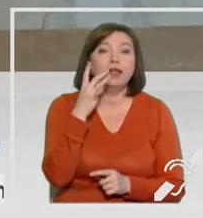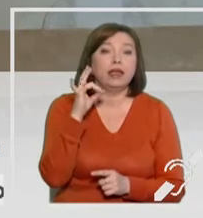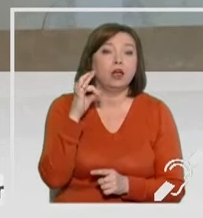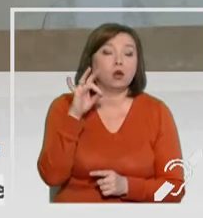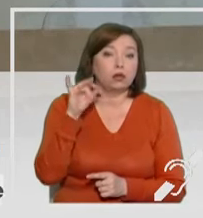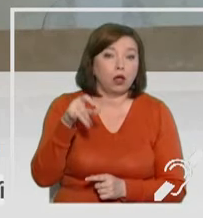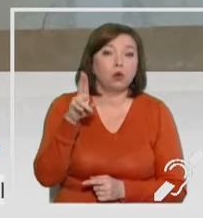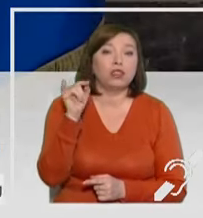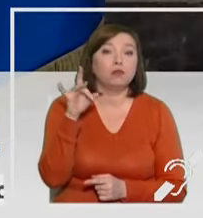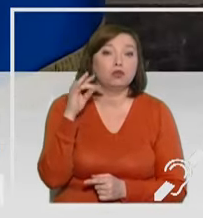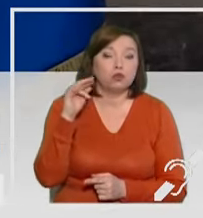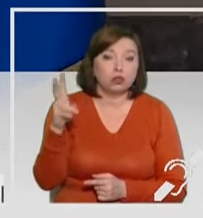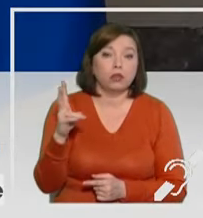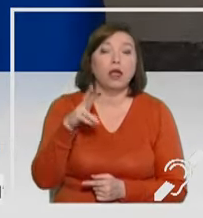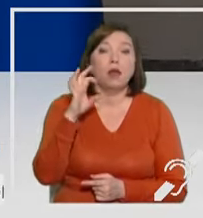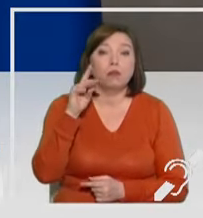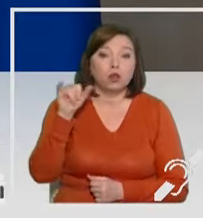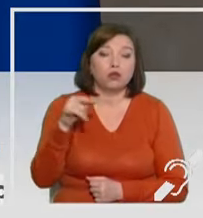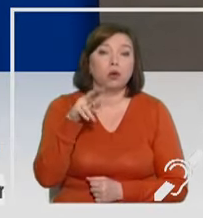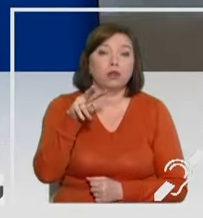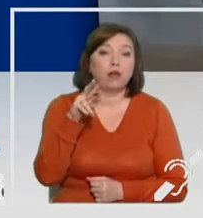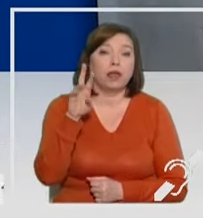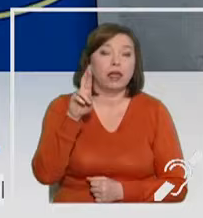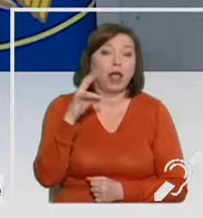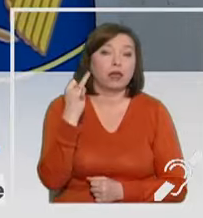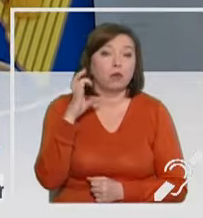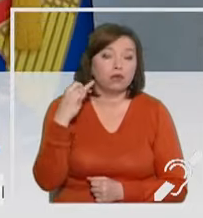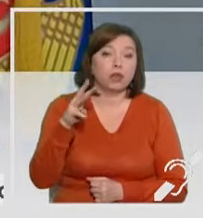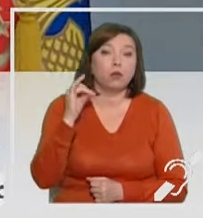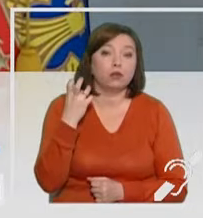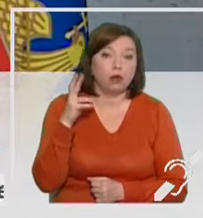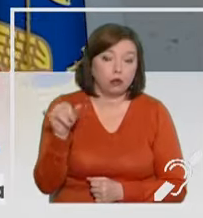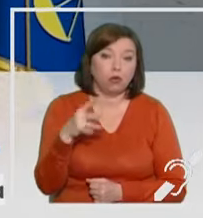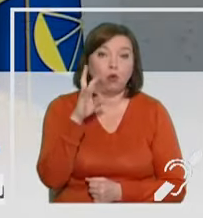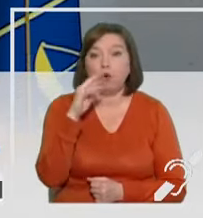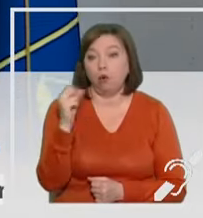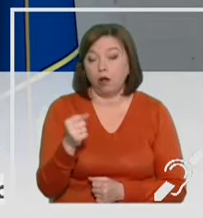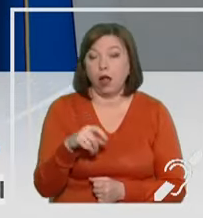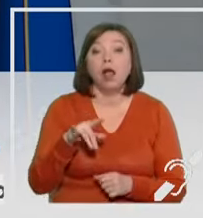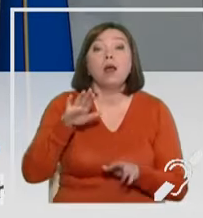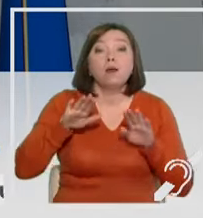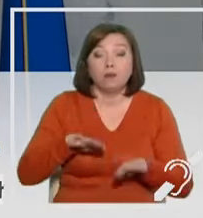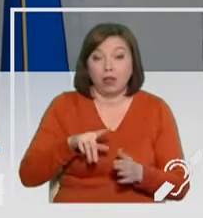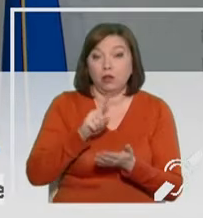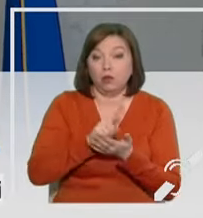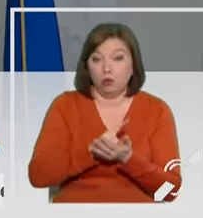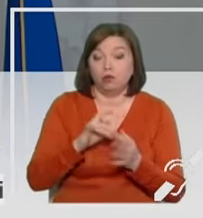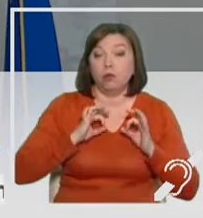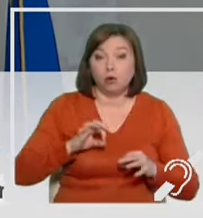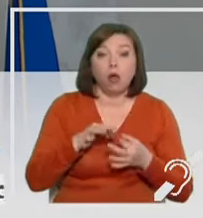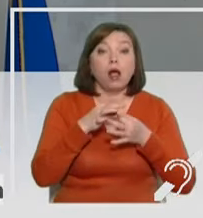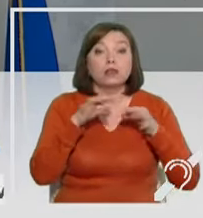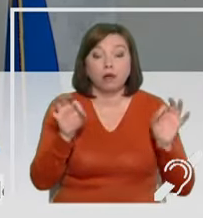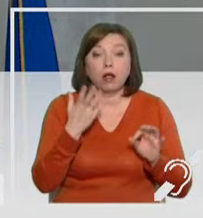Rotaru, Igor Demciuciun, Sergei Perju, Octavian Iachimovski, Ion Munteanu și Andrei Coca. Fotoliul de procuror șef este vacant după